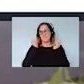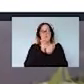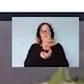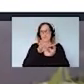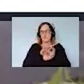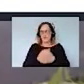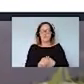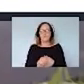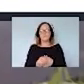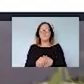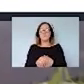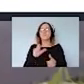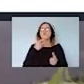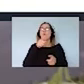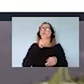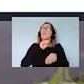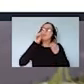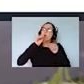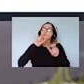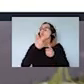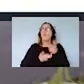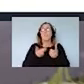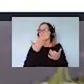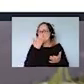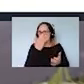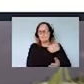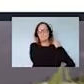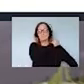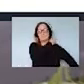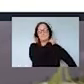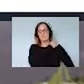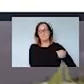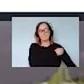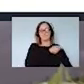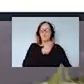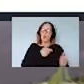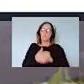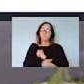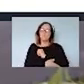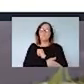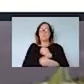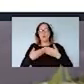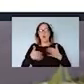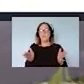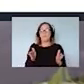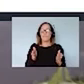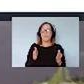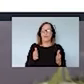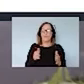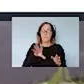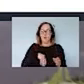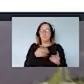I co ci tutaj naukowcy postanowili zrobić? To postanowili zrobić taki otwarty zasób, który nie tylko każdy będzie